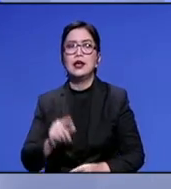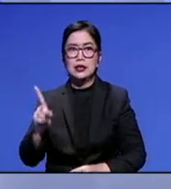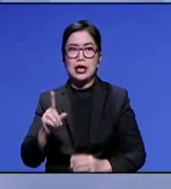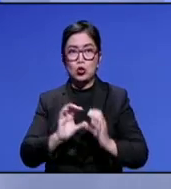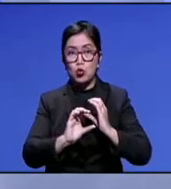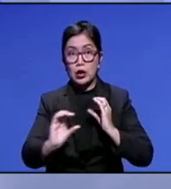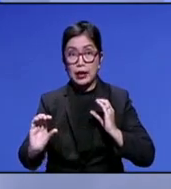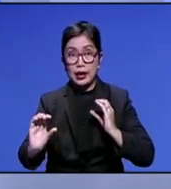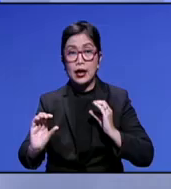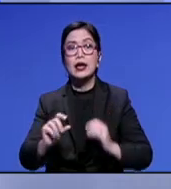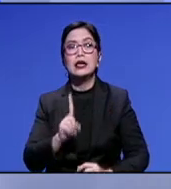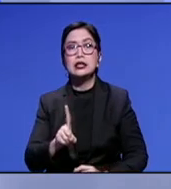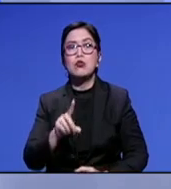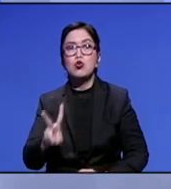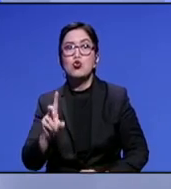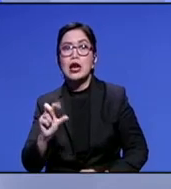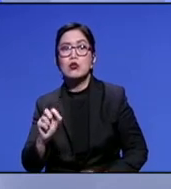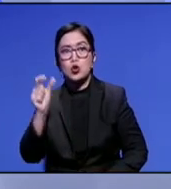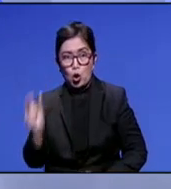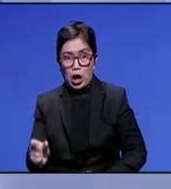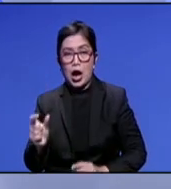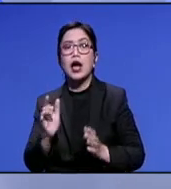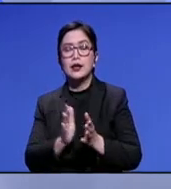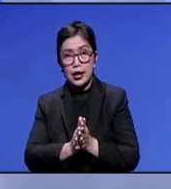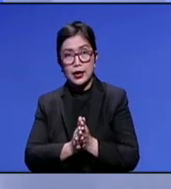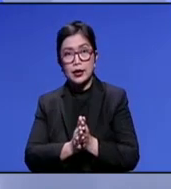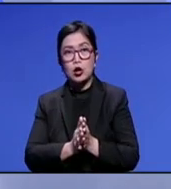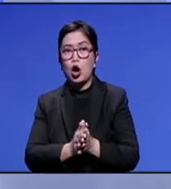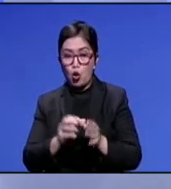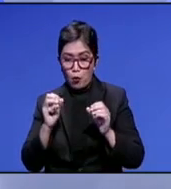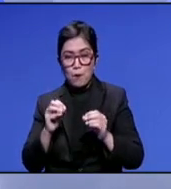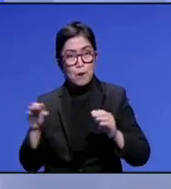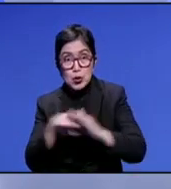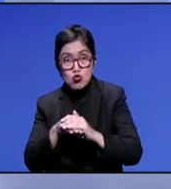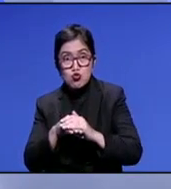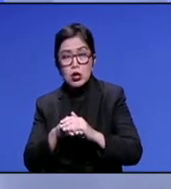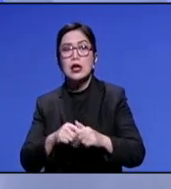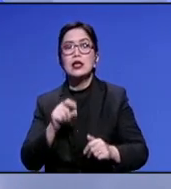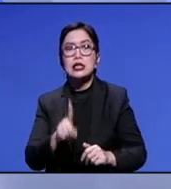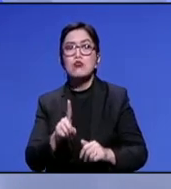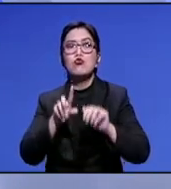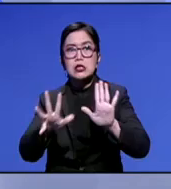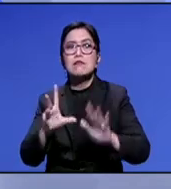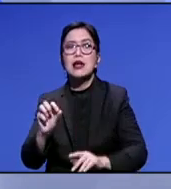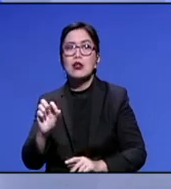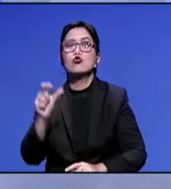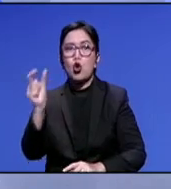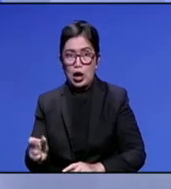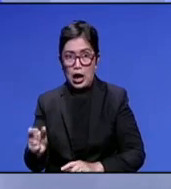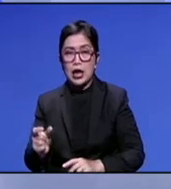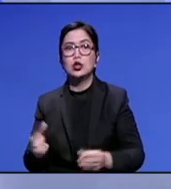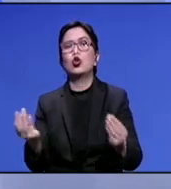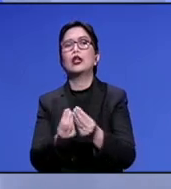bisa mengangkut 1.00 orang dan bahkan bila dipadatkan bisa mencapai 1900 orang jadi bila